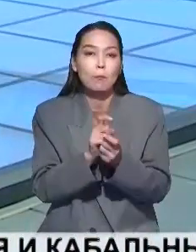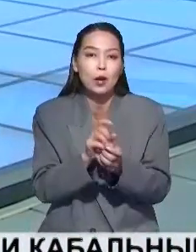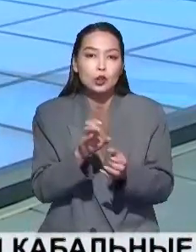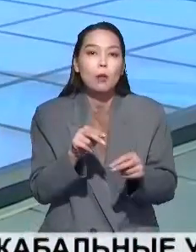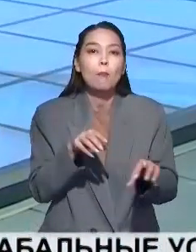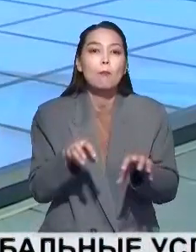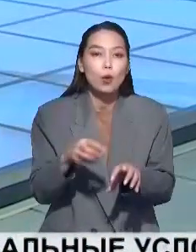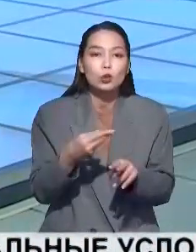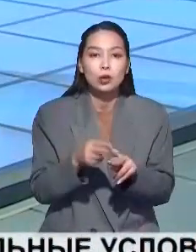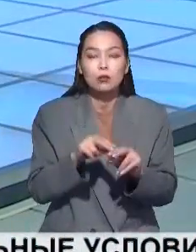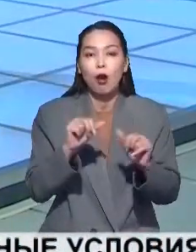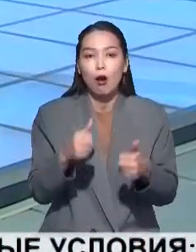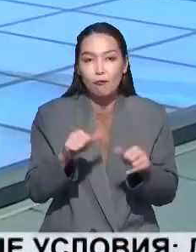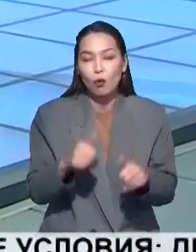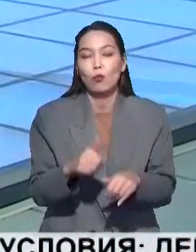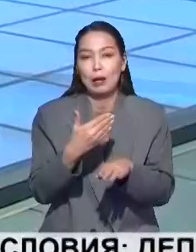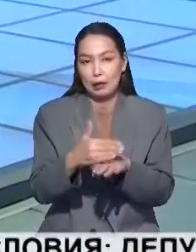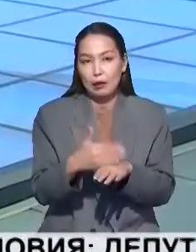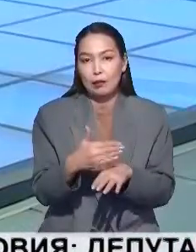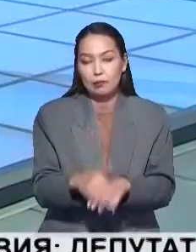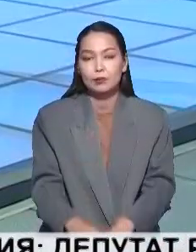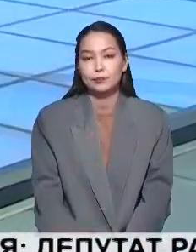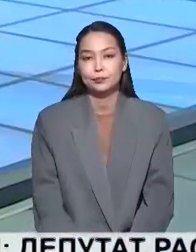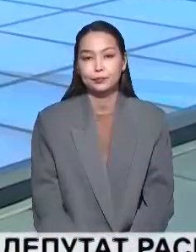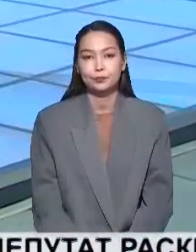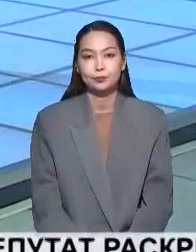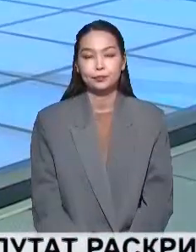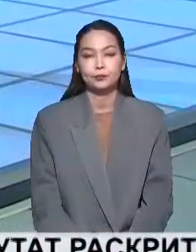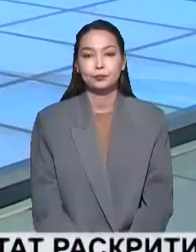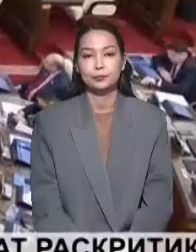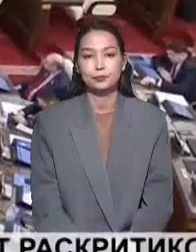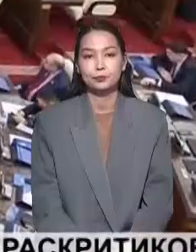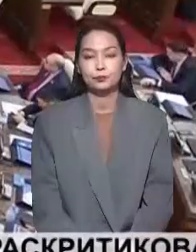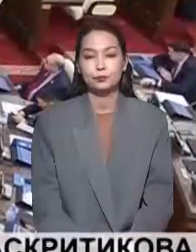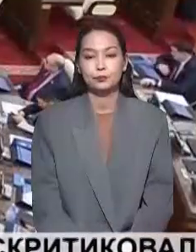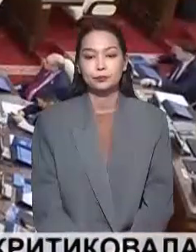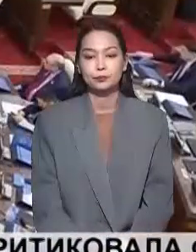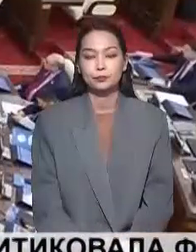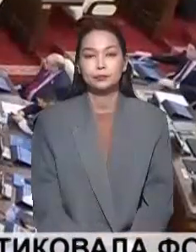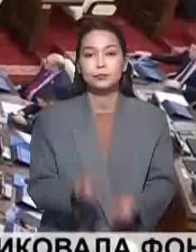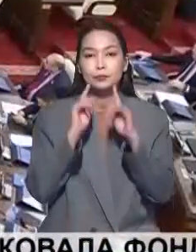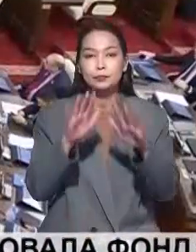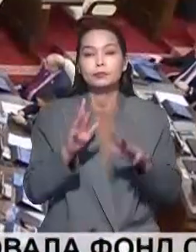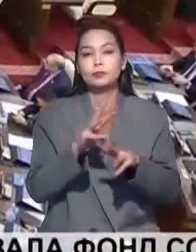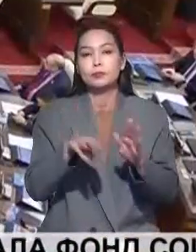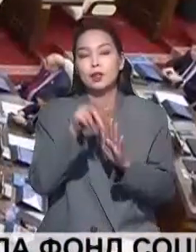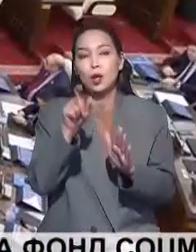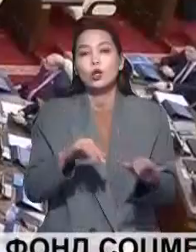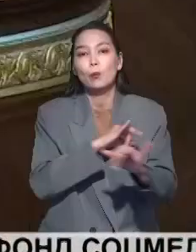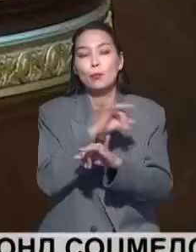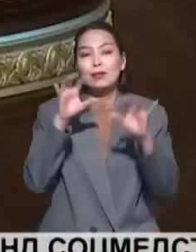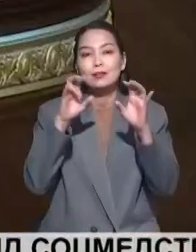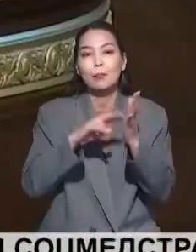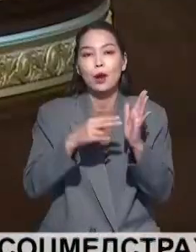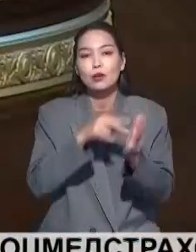мошенниками, которые оформляют кредиты. Подробности в материале Даны Ермак. В стенах Мажилиса депутаты обсудили законопроект